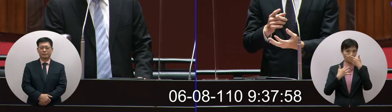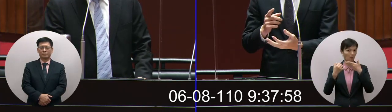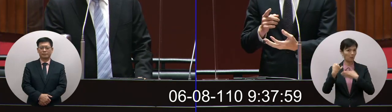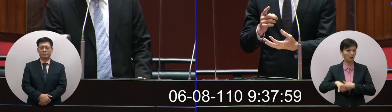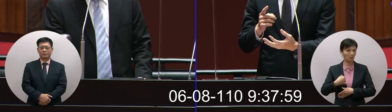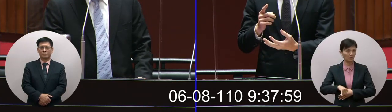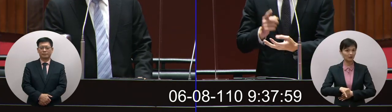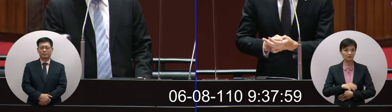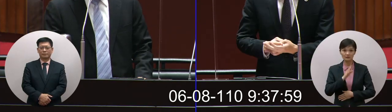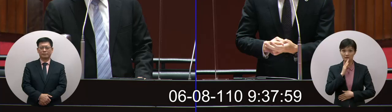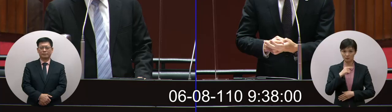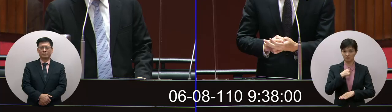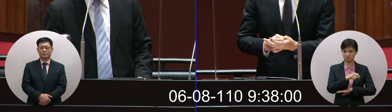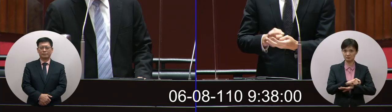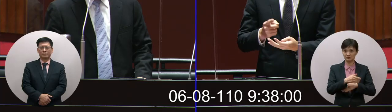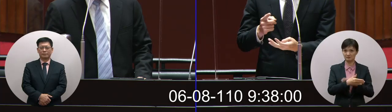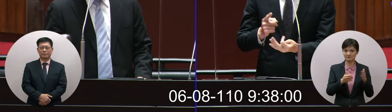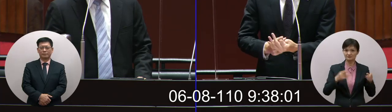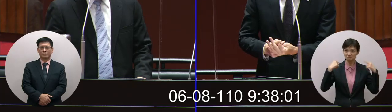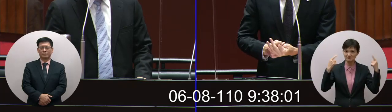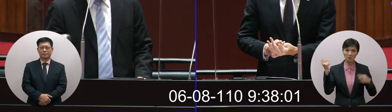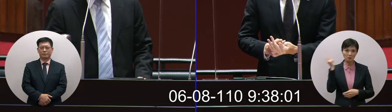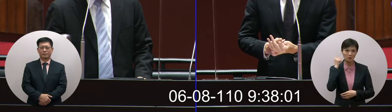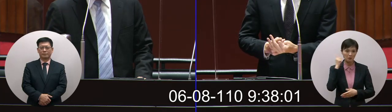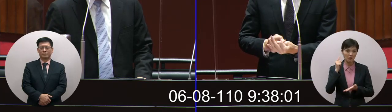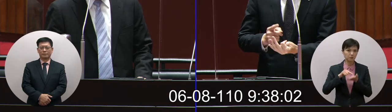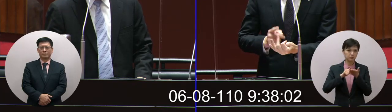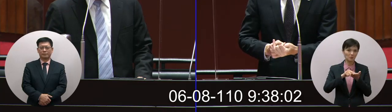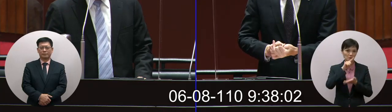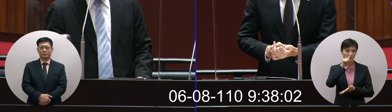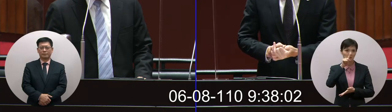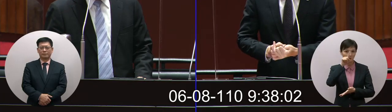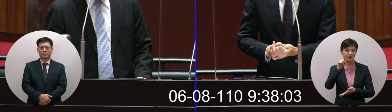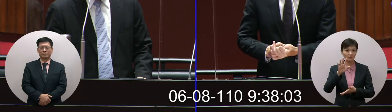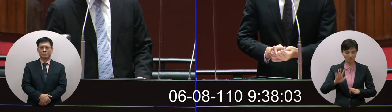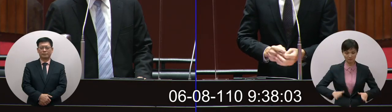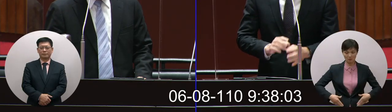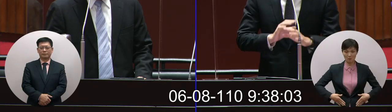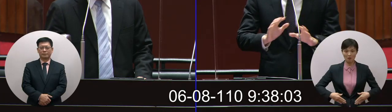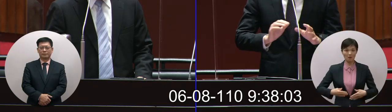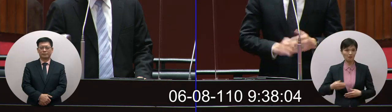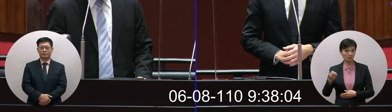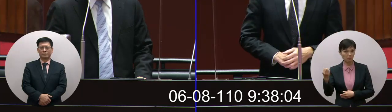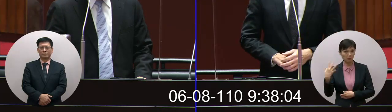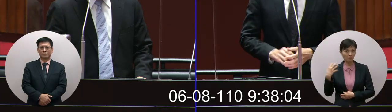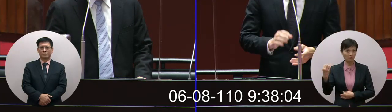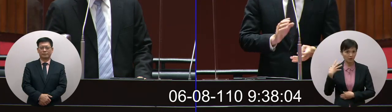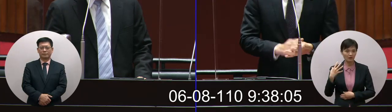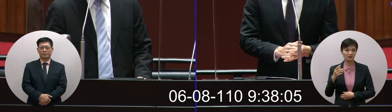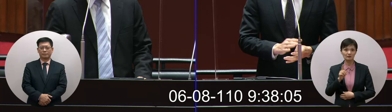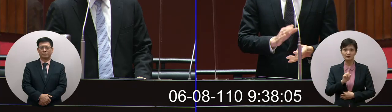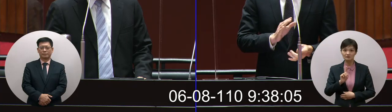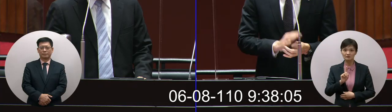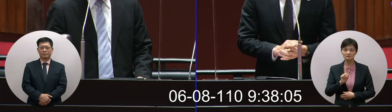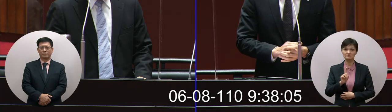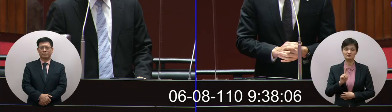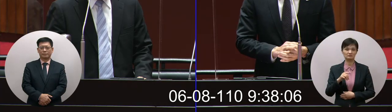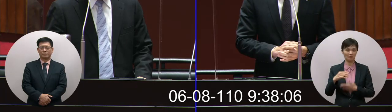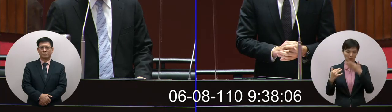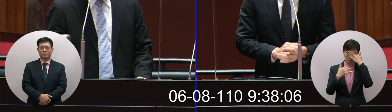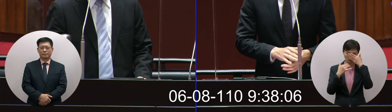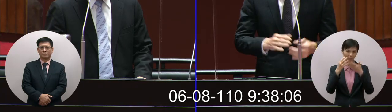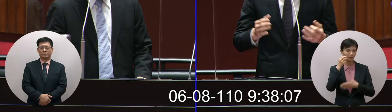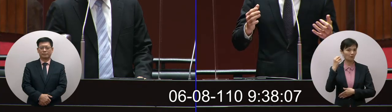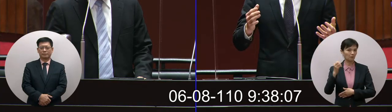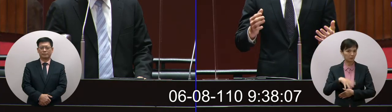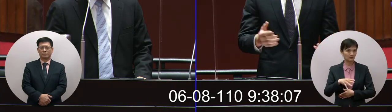除了逐天伫处理确诊者吼，也搁隔离者遮个紧急的案件以外，足侪案件拢是甲居士啊污名化有关